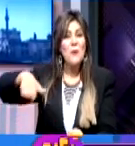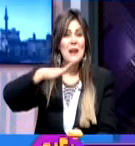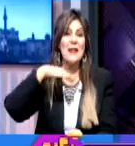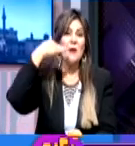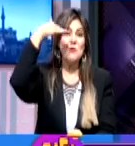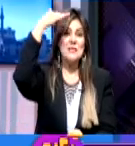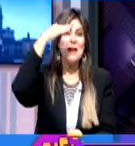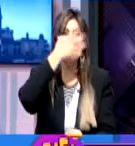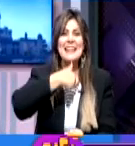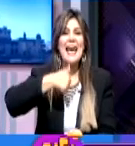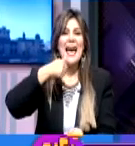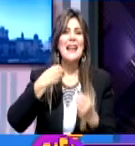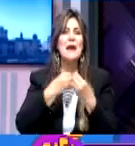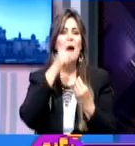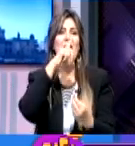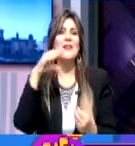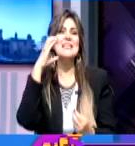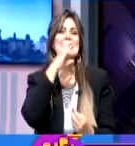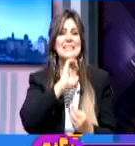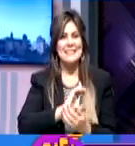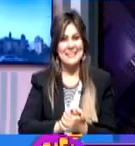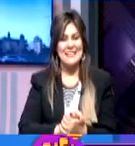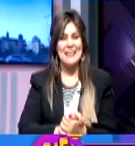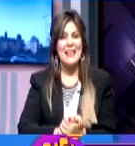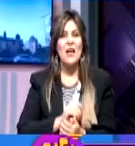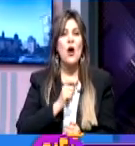احنا رايحين لعمل مؤسسي. عارفه كلمه عمل مؤسسي حضرتك يا استاذه؟